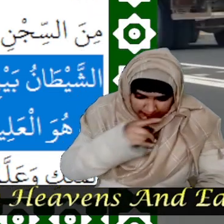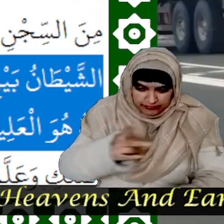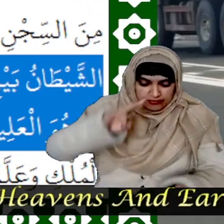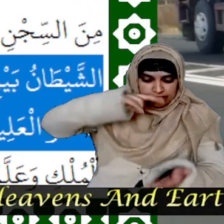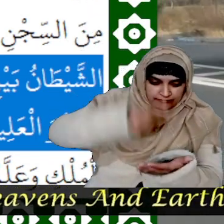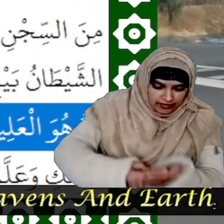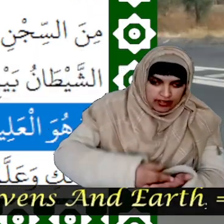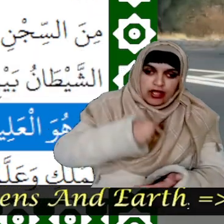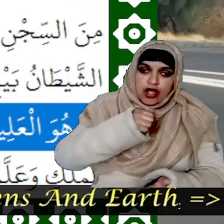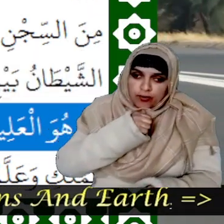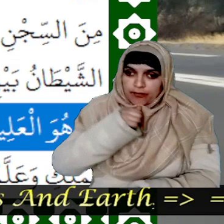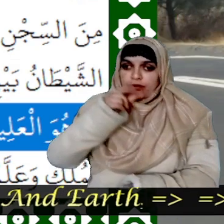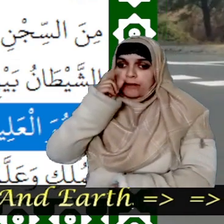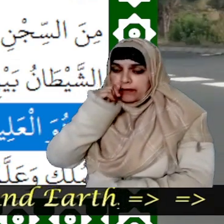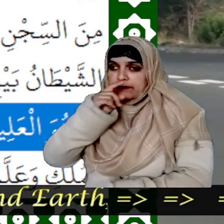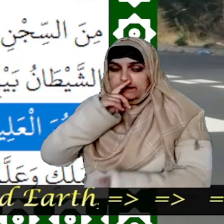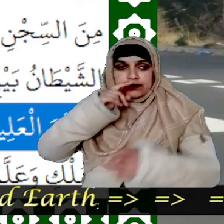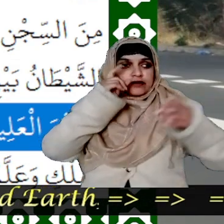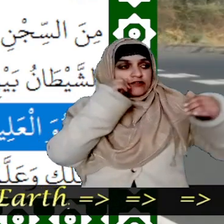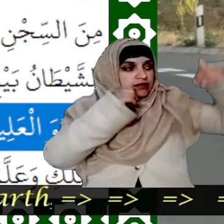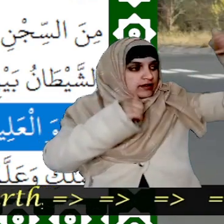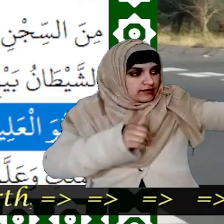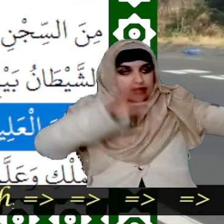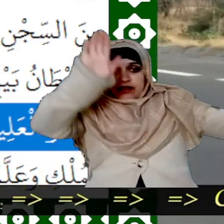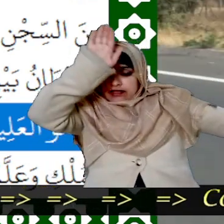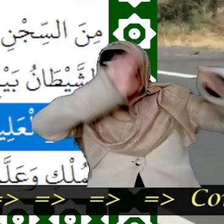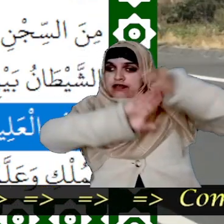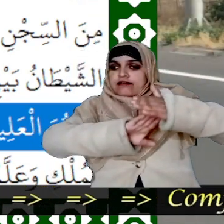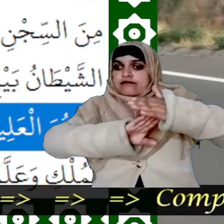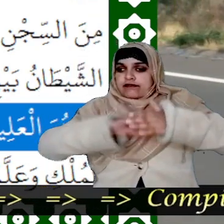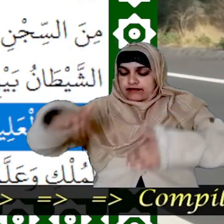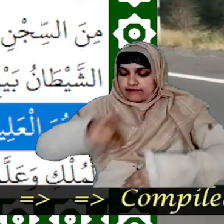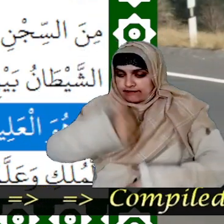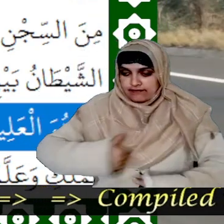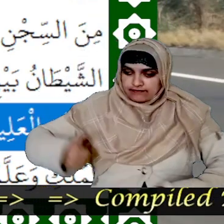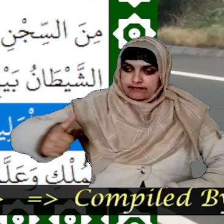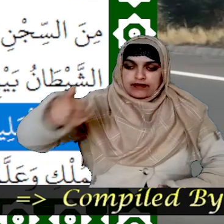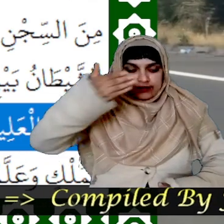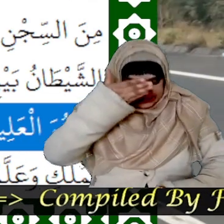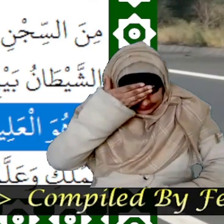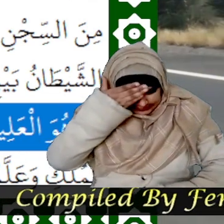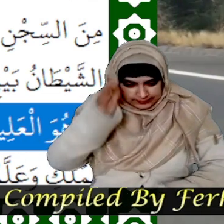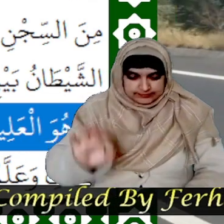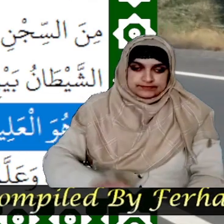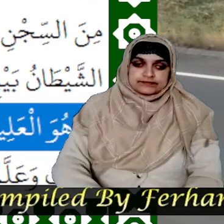في سيف الدنديس إنه هو العليم ربي وان قبروت